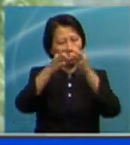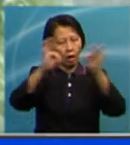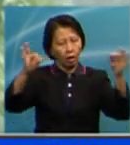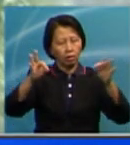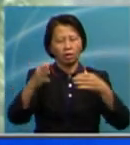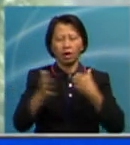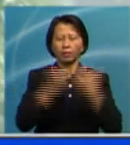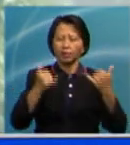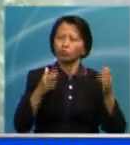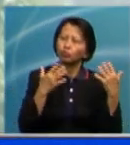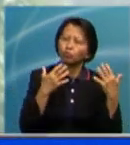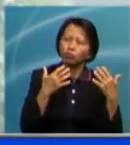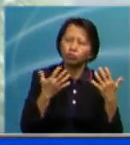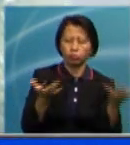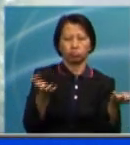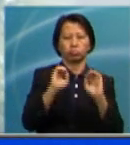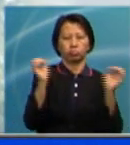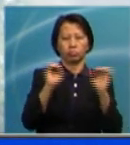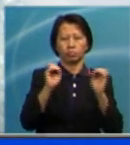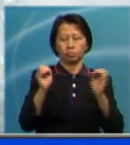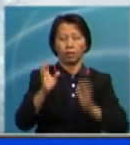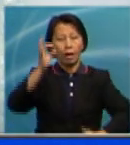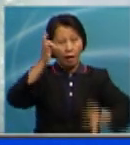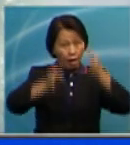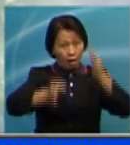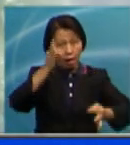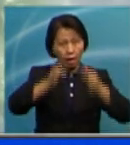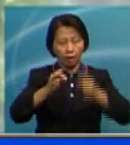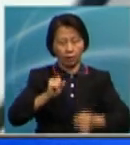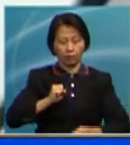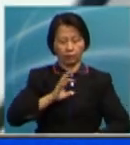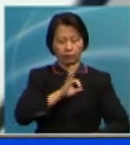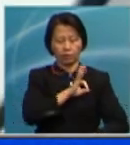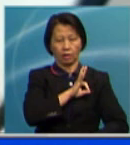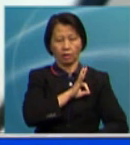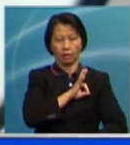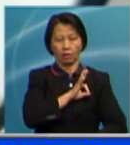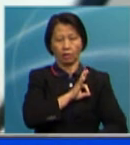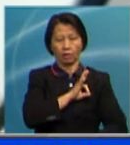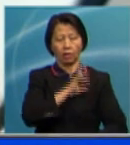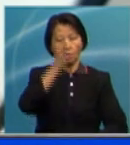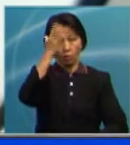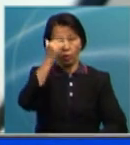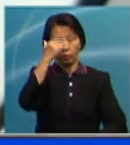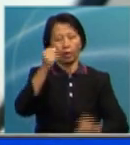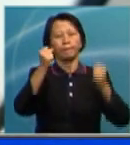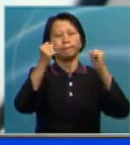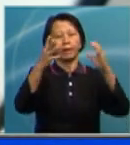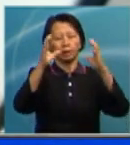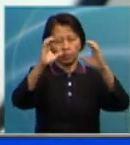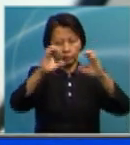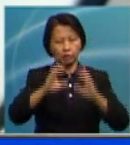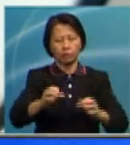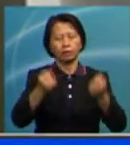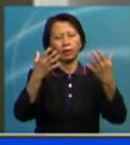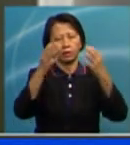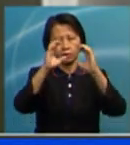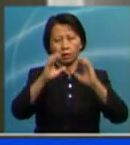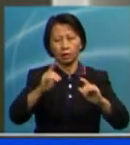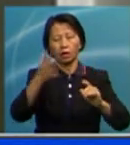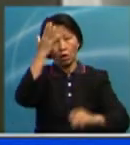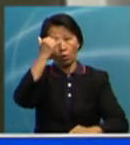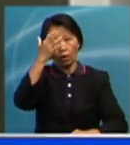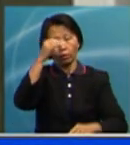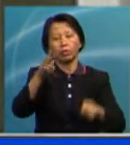sampai hari ini tak ada kalaulah kalaulah anak-anak kapal Mengapa banyak cara lain lagi katalah ya Tapi